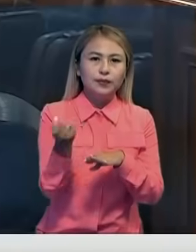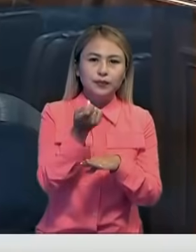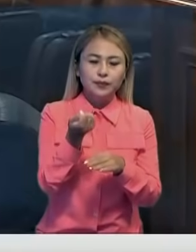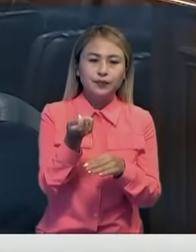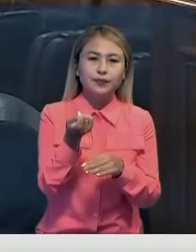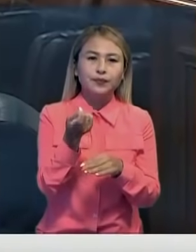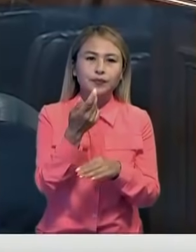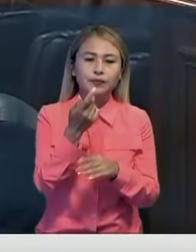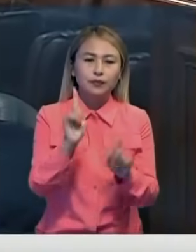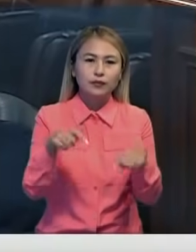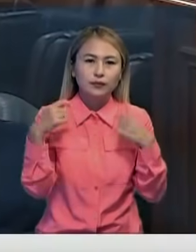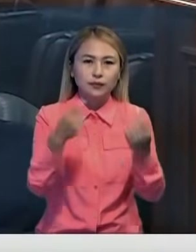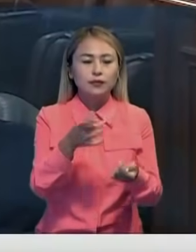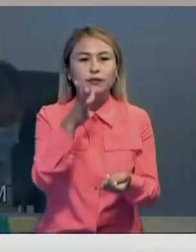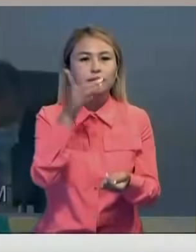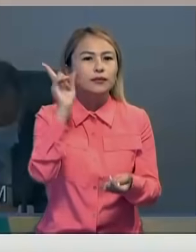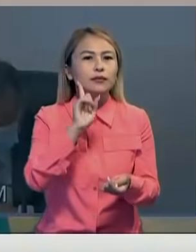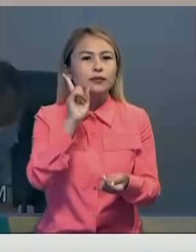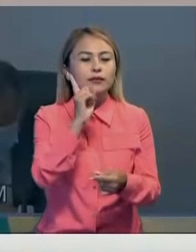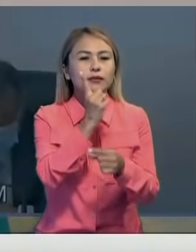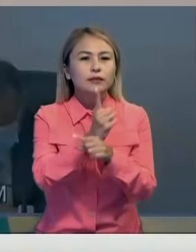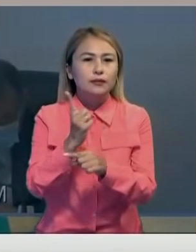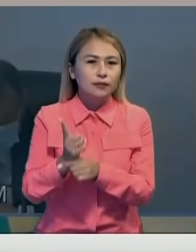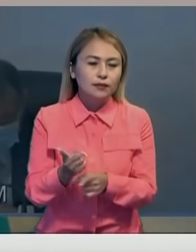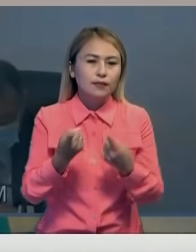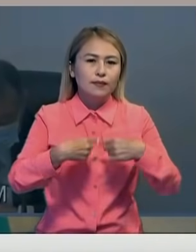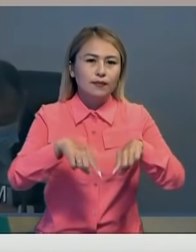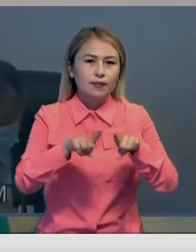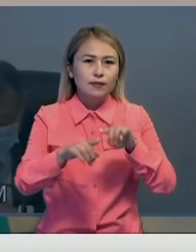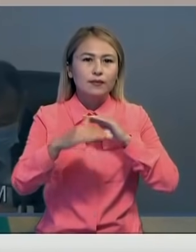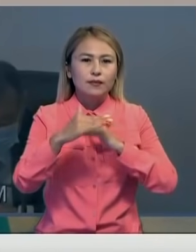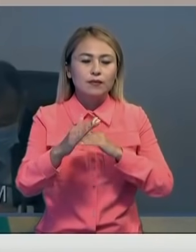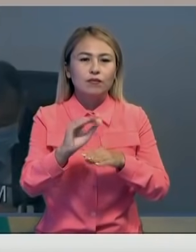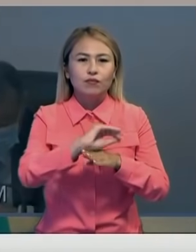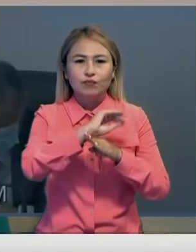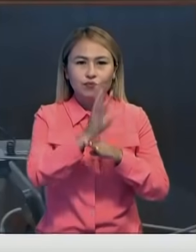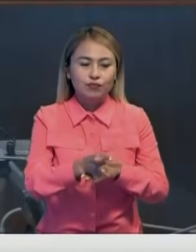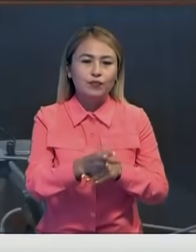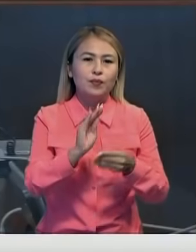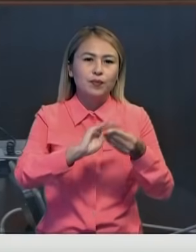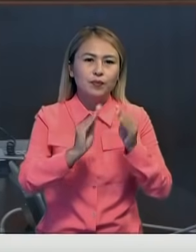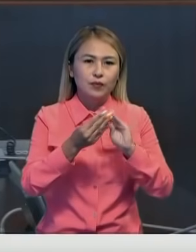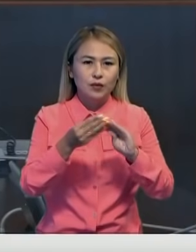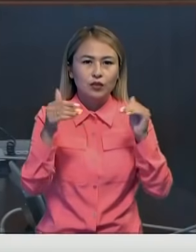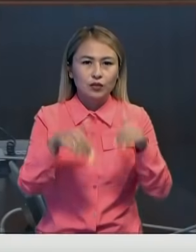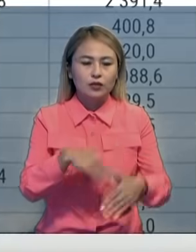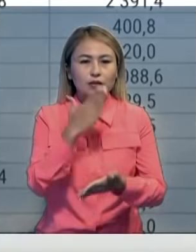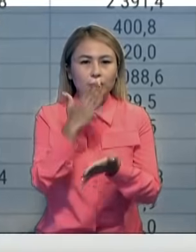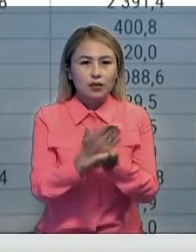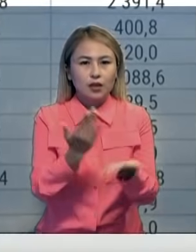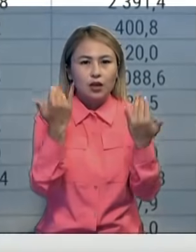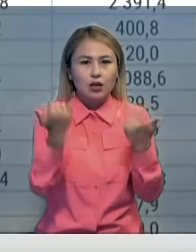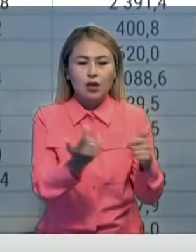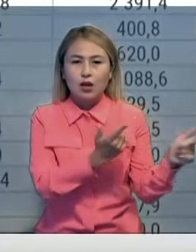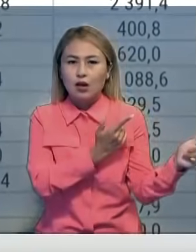экспортына квота беруге уақытша тыйым салынды. Қабылданған шараларды арқасында жемшөппен қамтамасыз ету мәселесі жалпы тұрақтанды. Егін жинауға